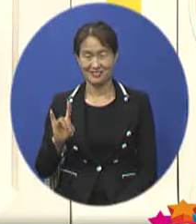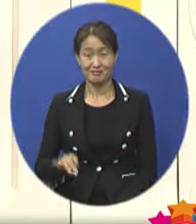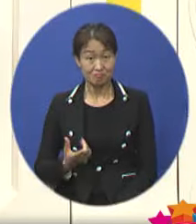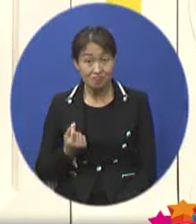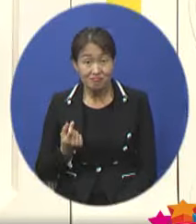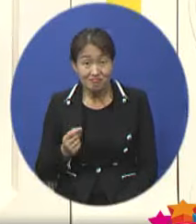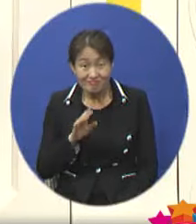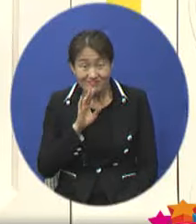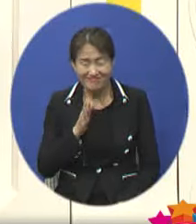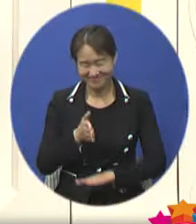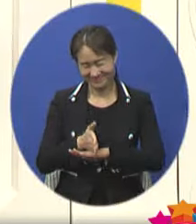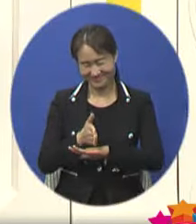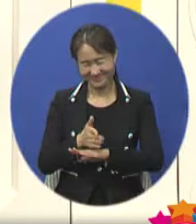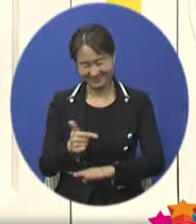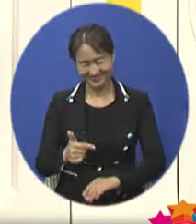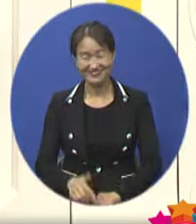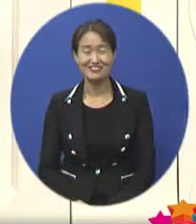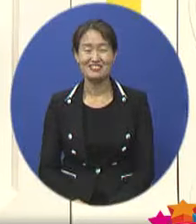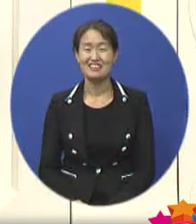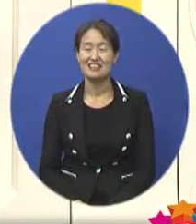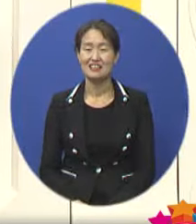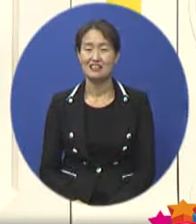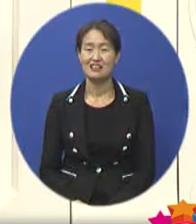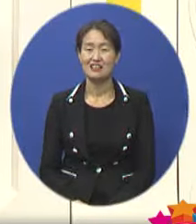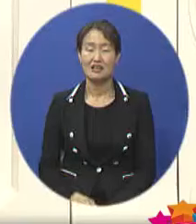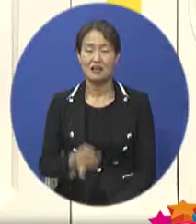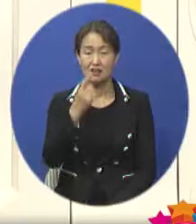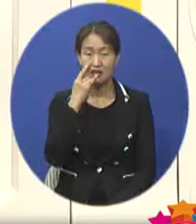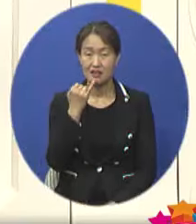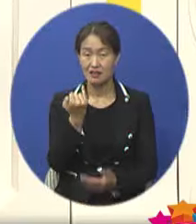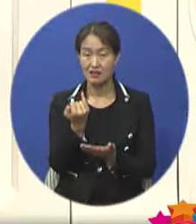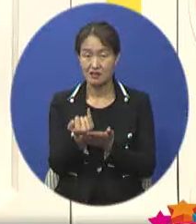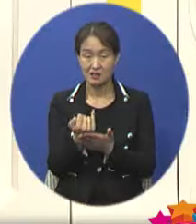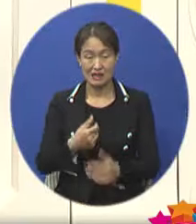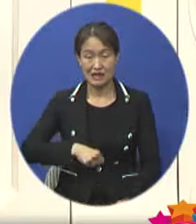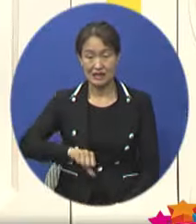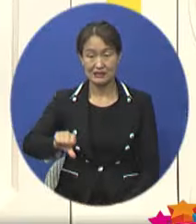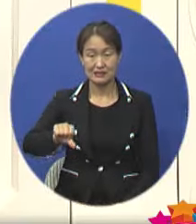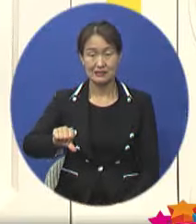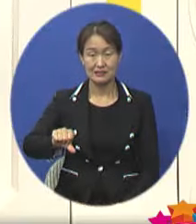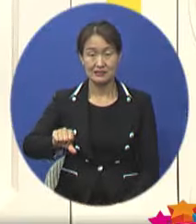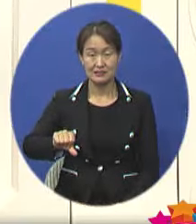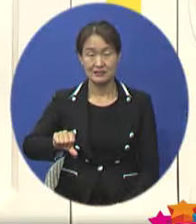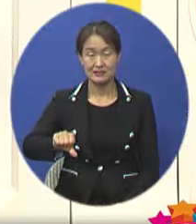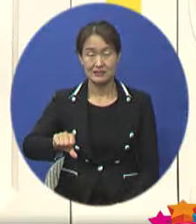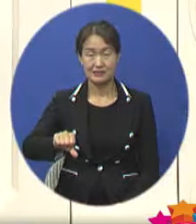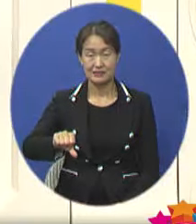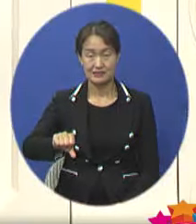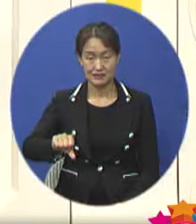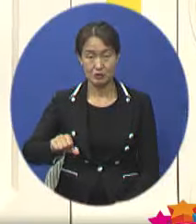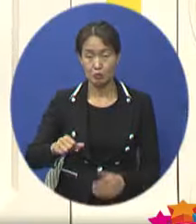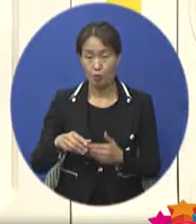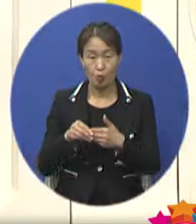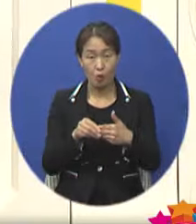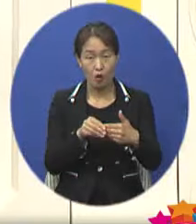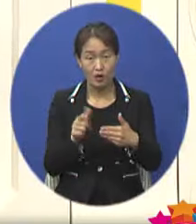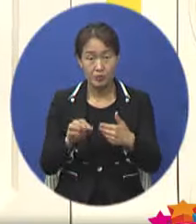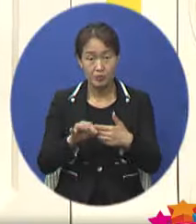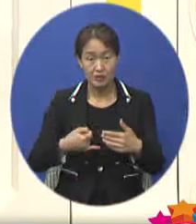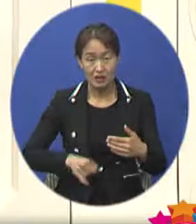그래요, 감사합니다. 예. 예. 아, 네. 우리 어머니 저 아드님이 이렇게 모시고 다닌가요?